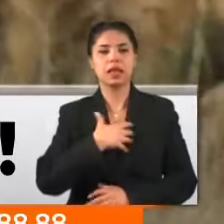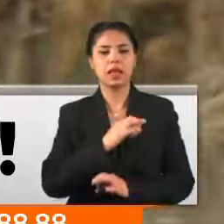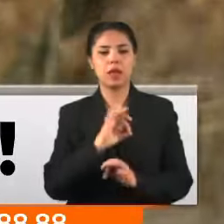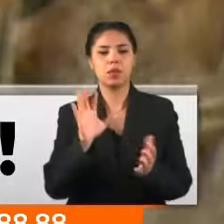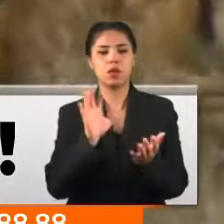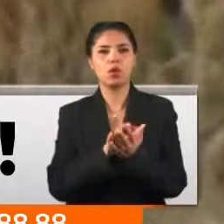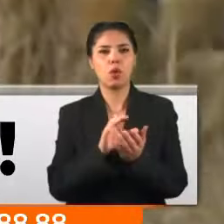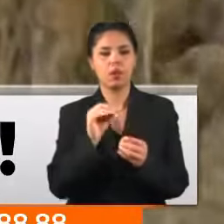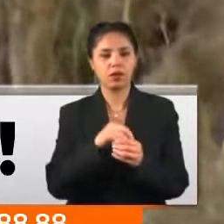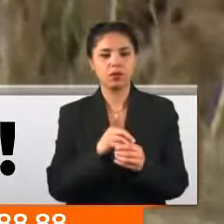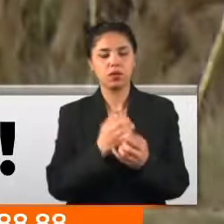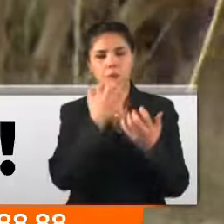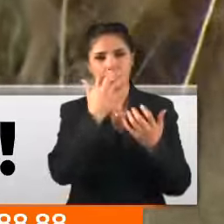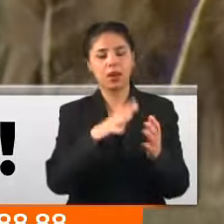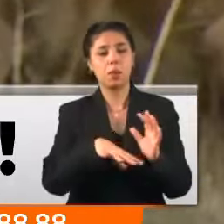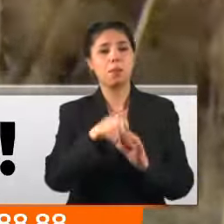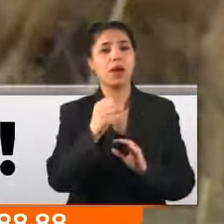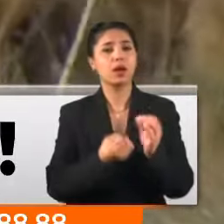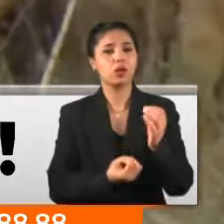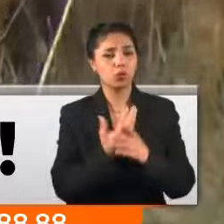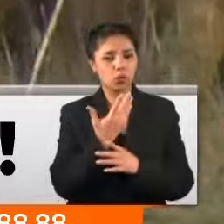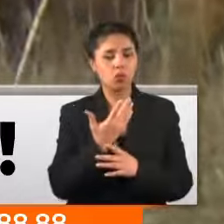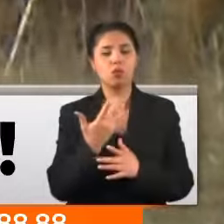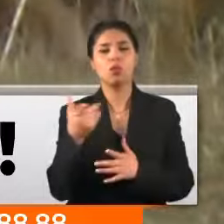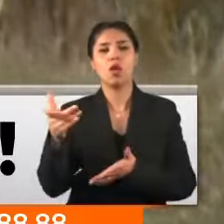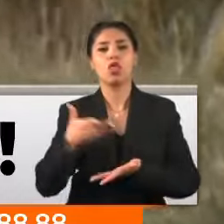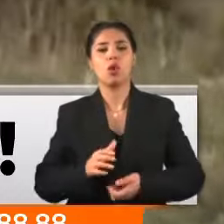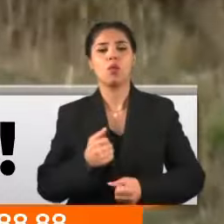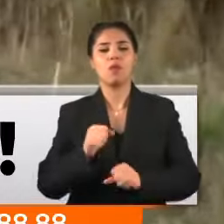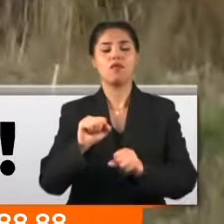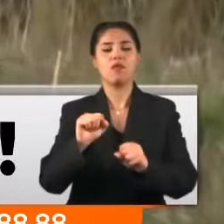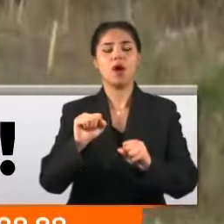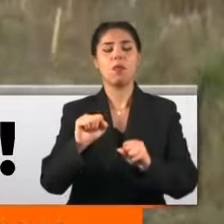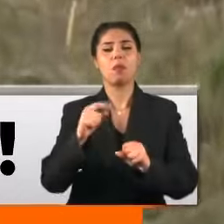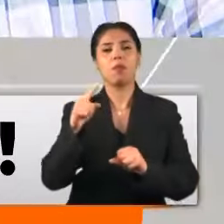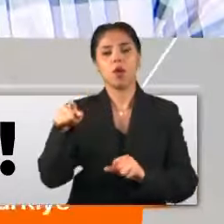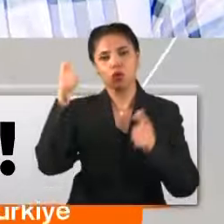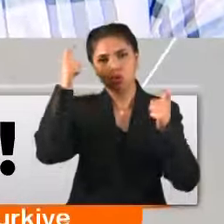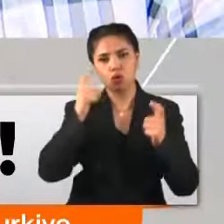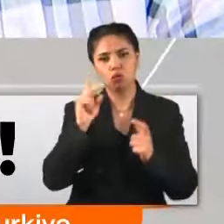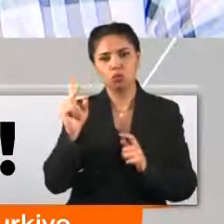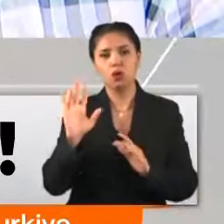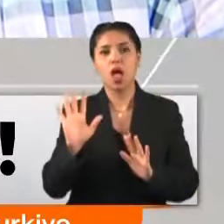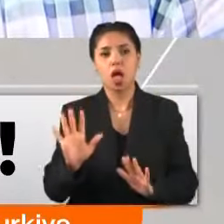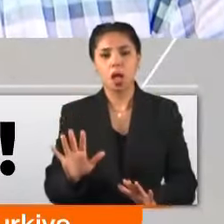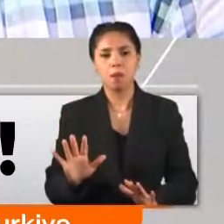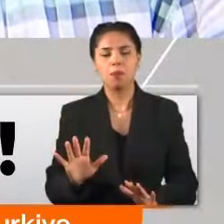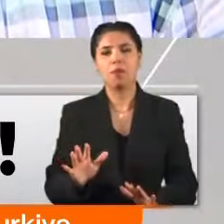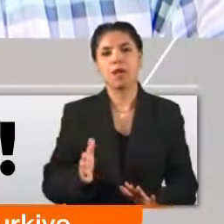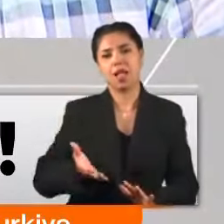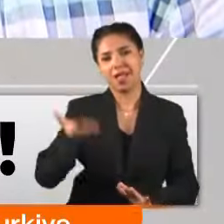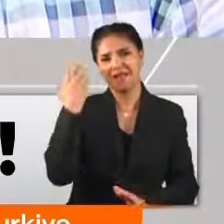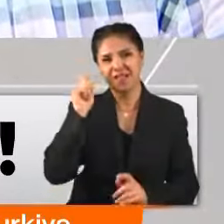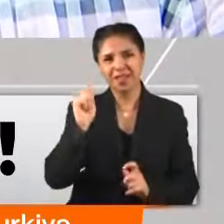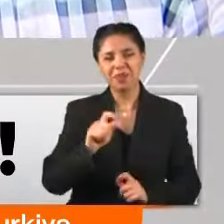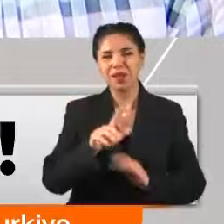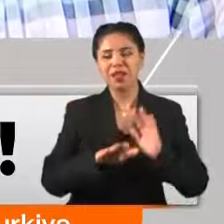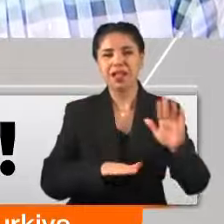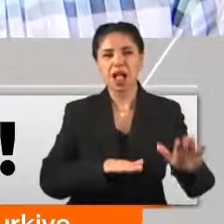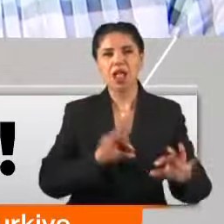için rehabilitasyon merkezleri kurmak ve kısırlaştırma yapmakla yükümlü. Ama zamanında atılması gereken adımları